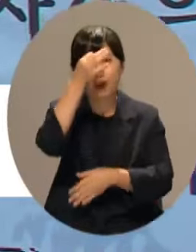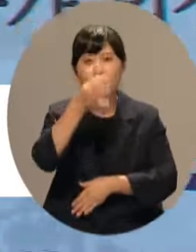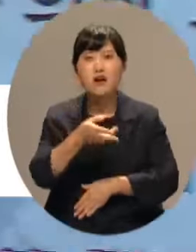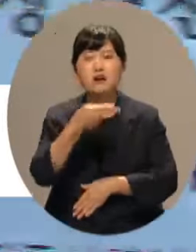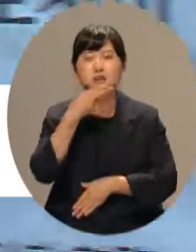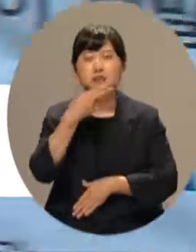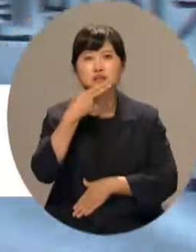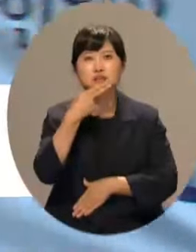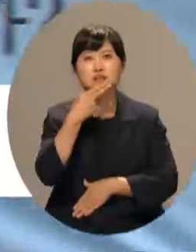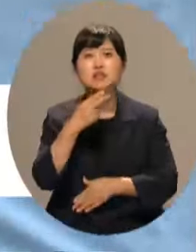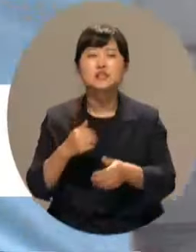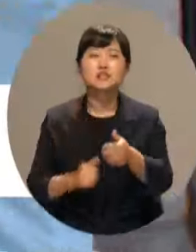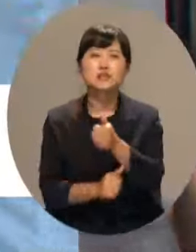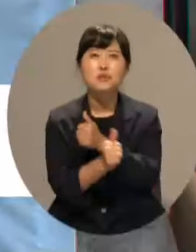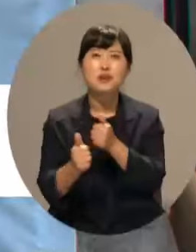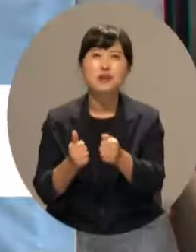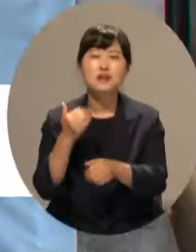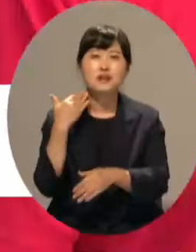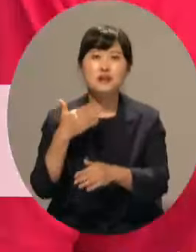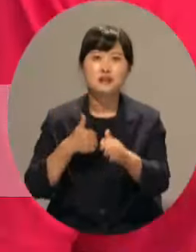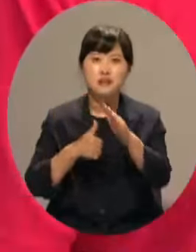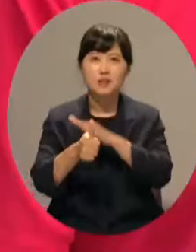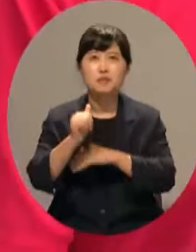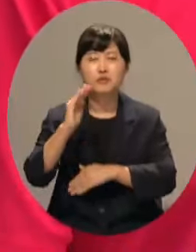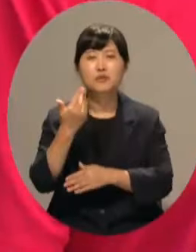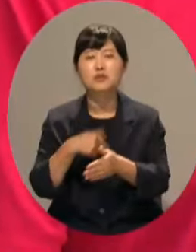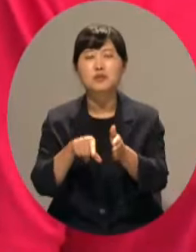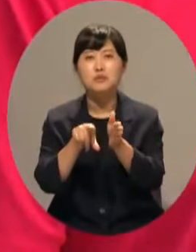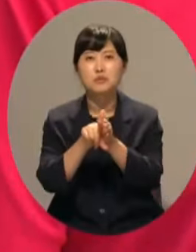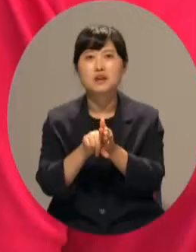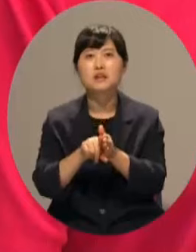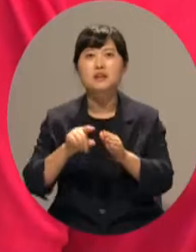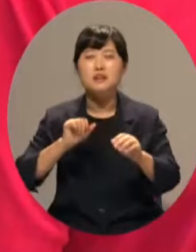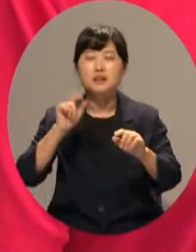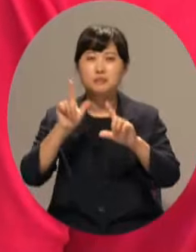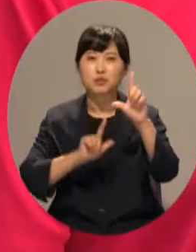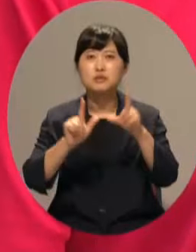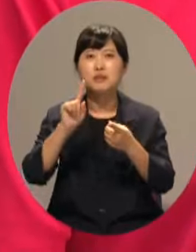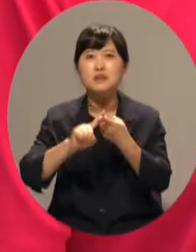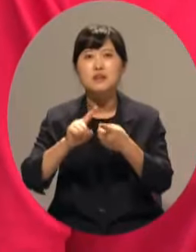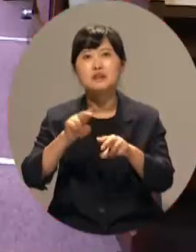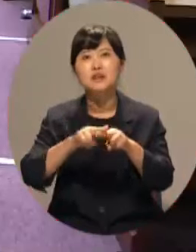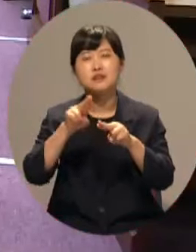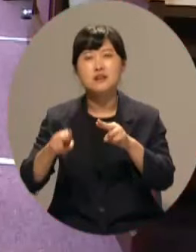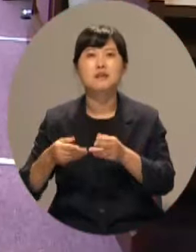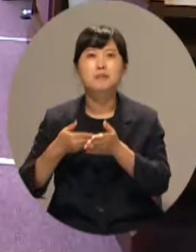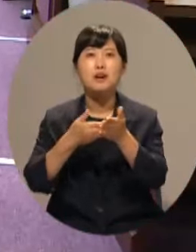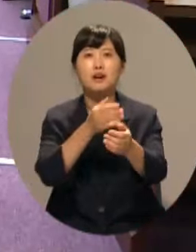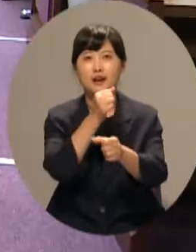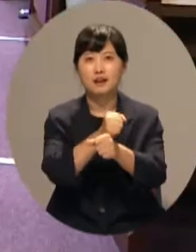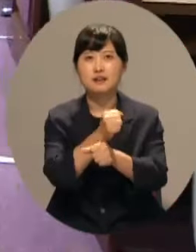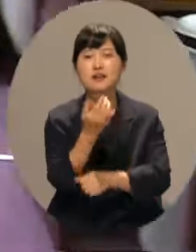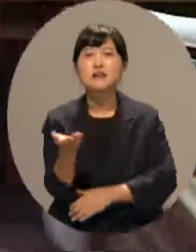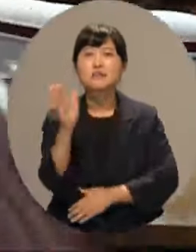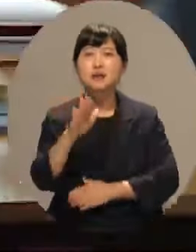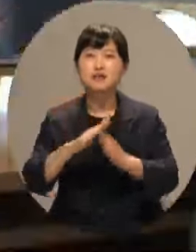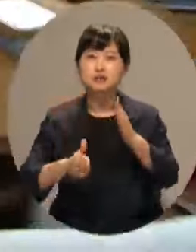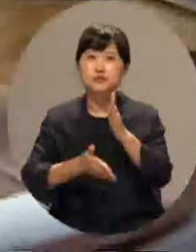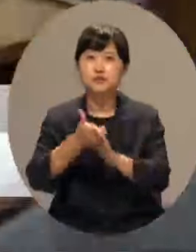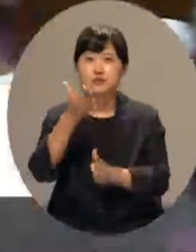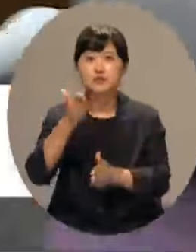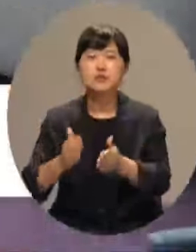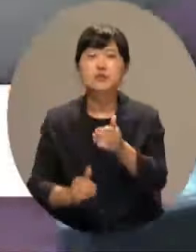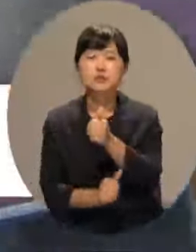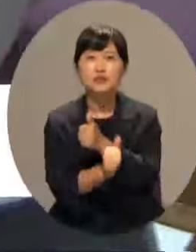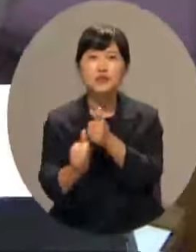선출한 5의 대표가 데려 한다 며 의장 줄줄 마와 의원직 사퇴를 받고 있습니다 하지만 전주시 후에 민주당